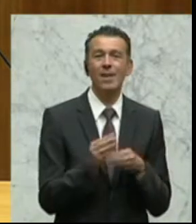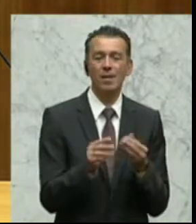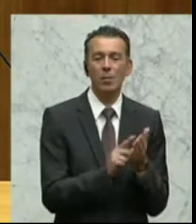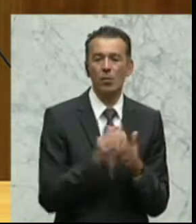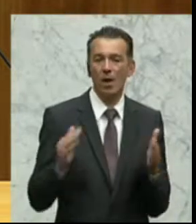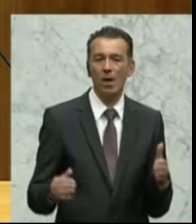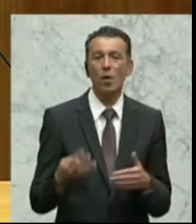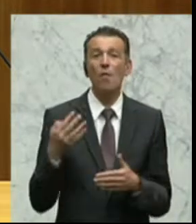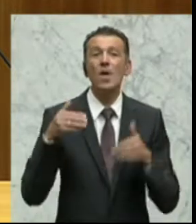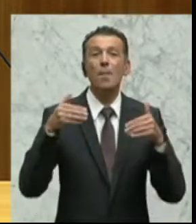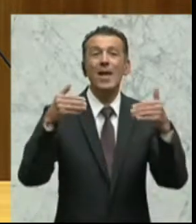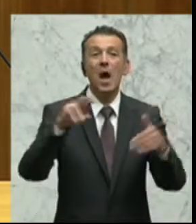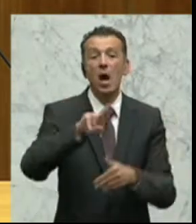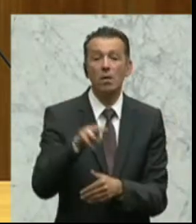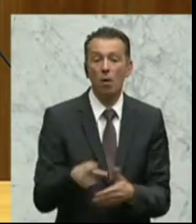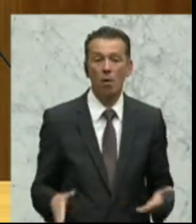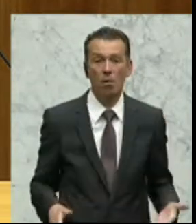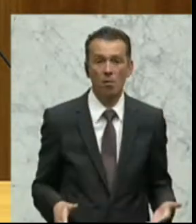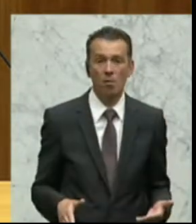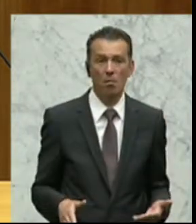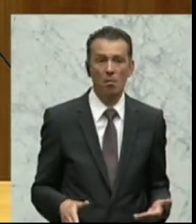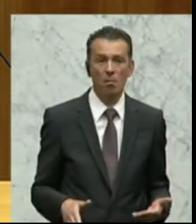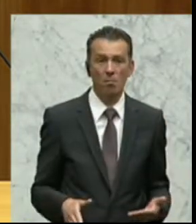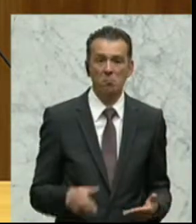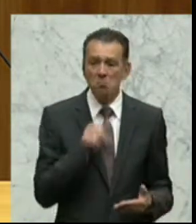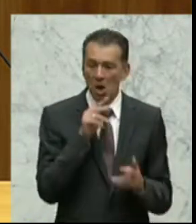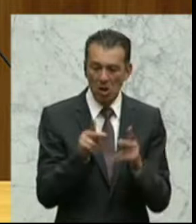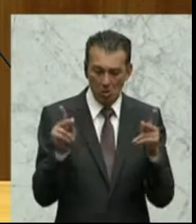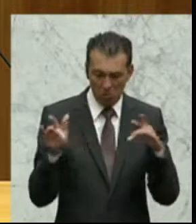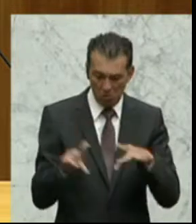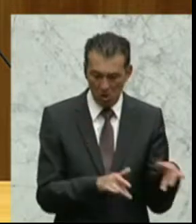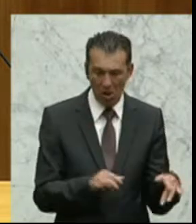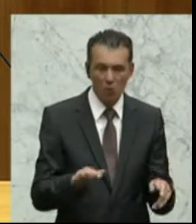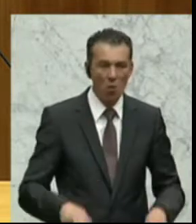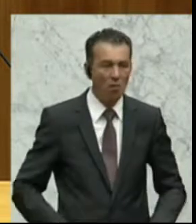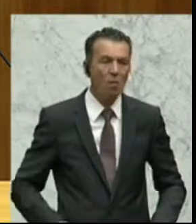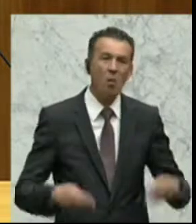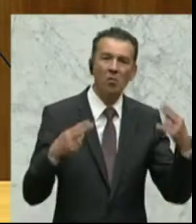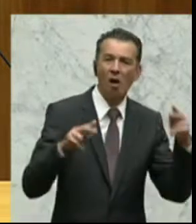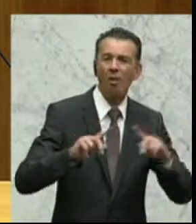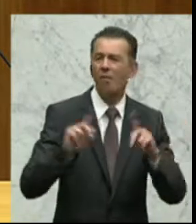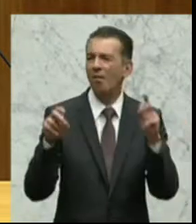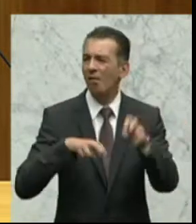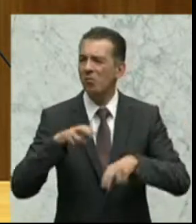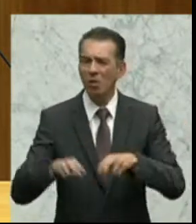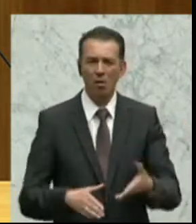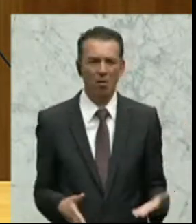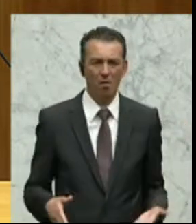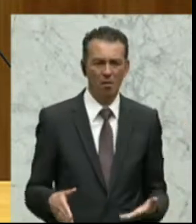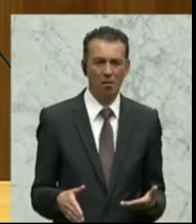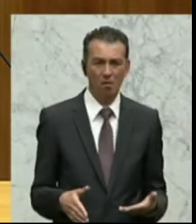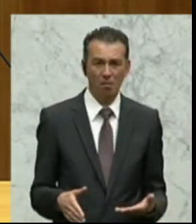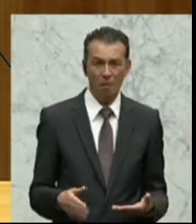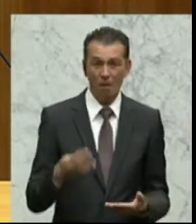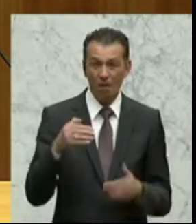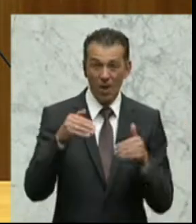ausmachen. Keines der Konzepte, das vorgelegt worden ist für Vermögensreichen und sonstigen Steuern, bringt das Volumen von 4 Milliarden